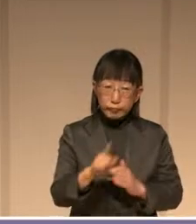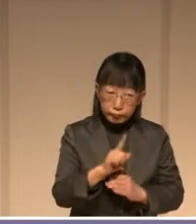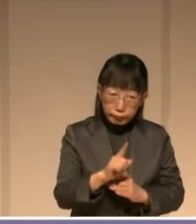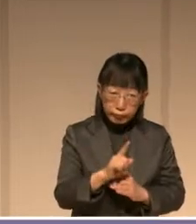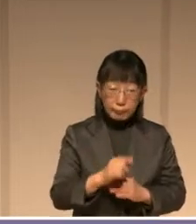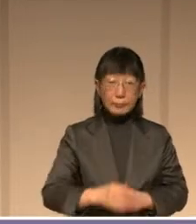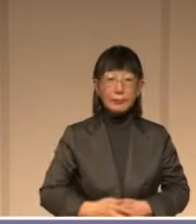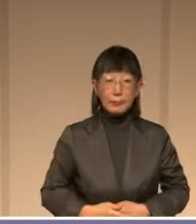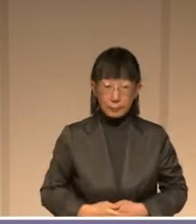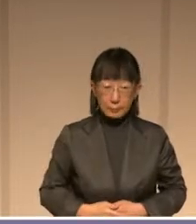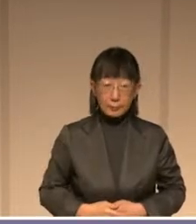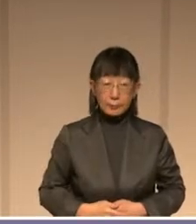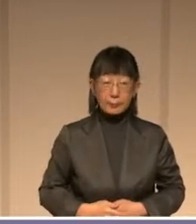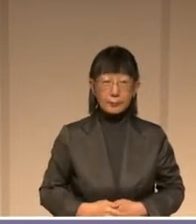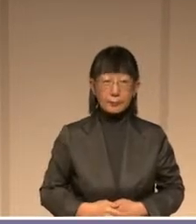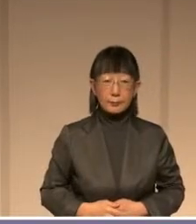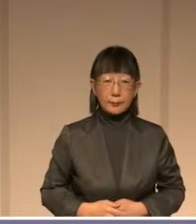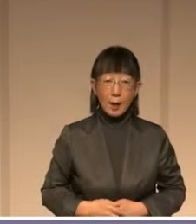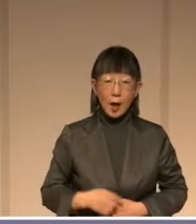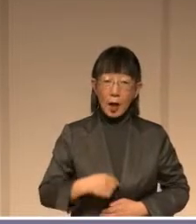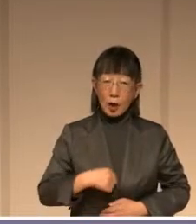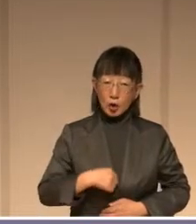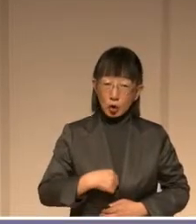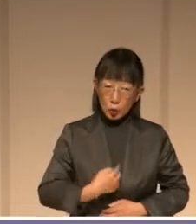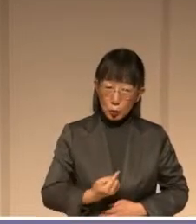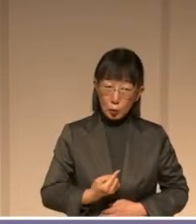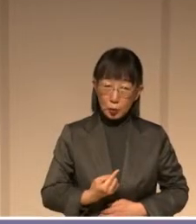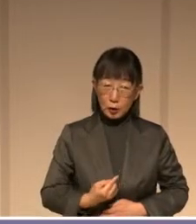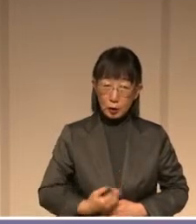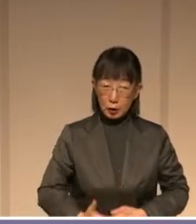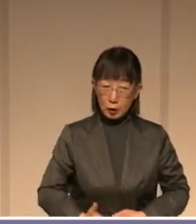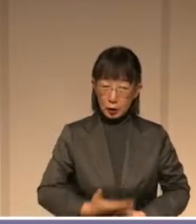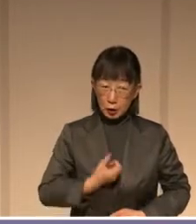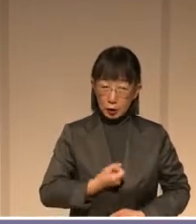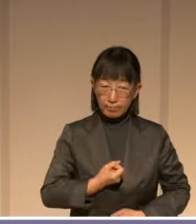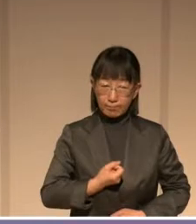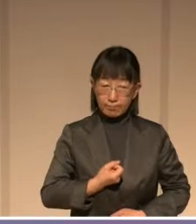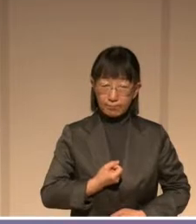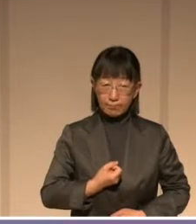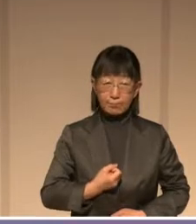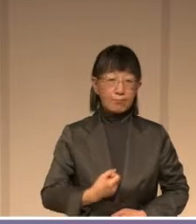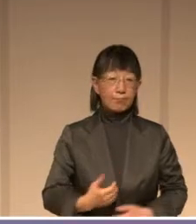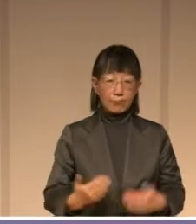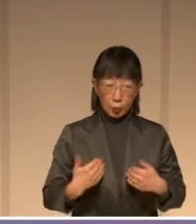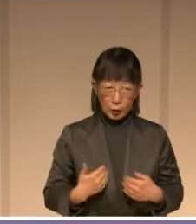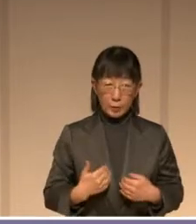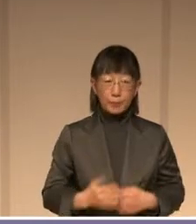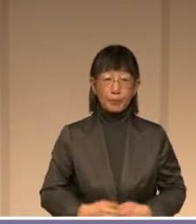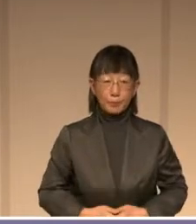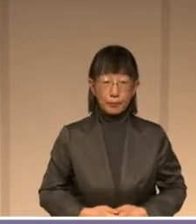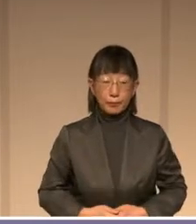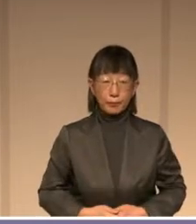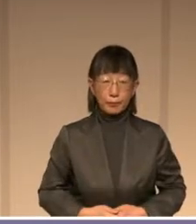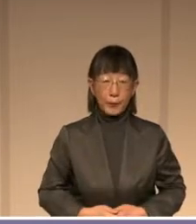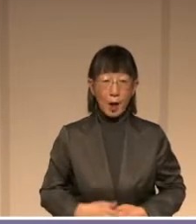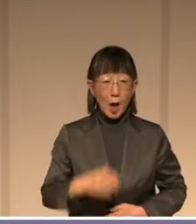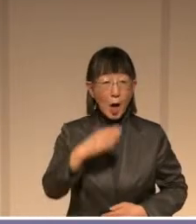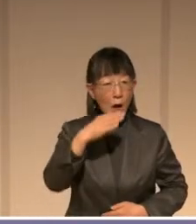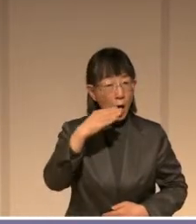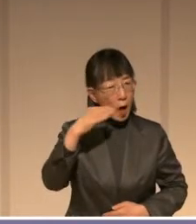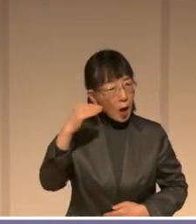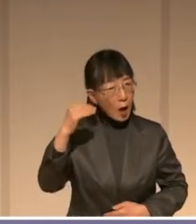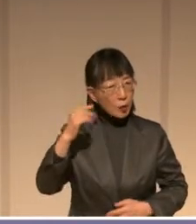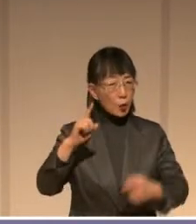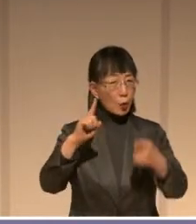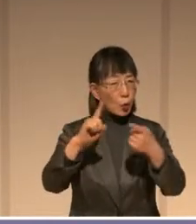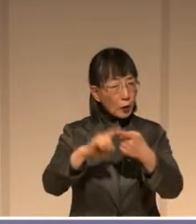ねとりあえずその自分に自信をつけるためにはその昔なんかその偉そうなニックネームを付けた方がいいじゃない